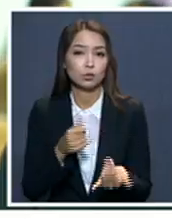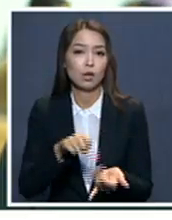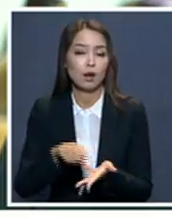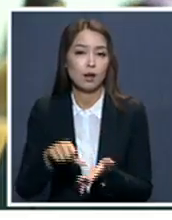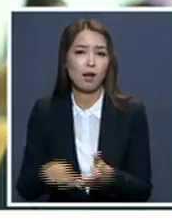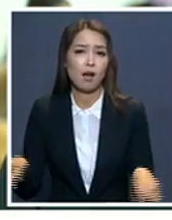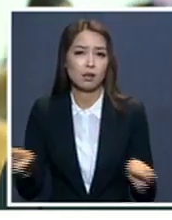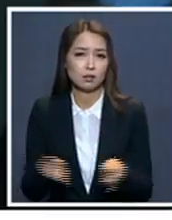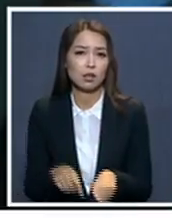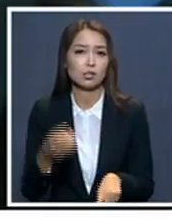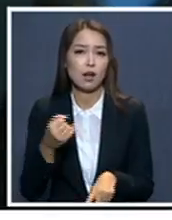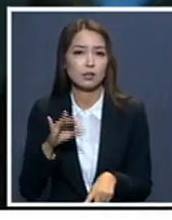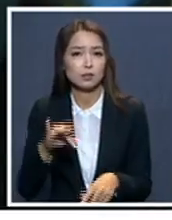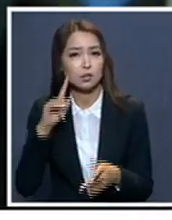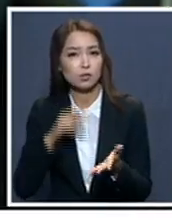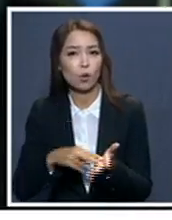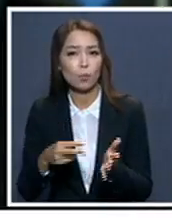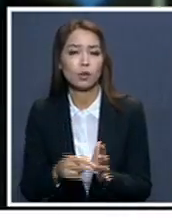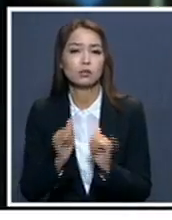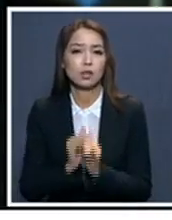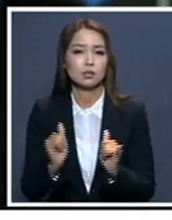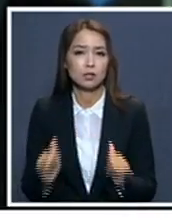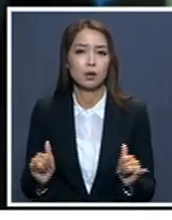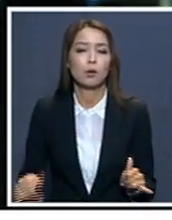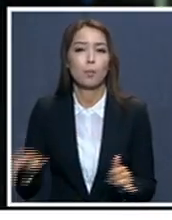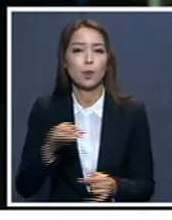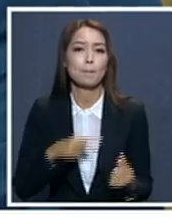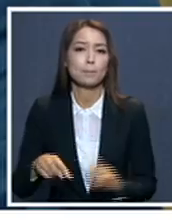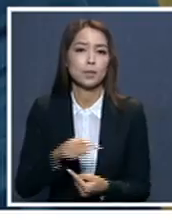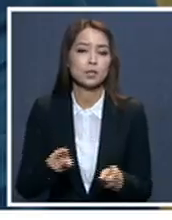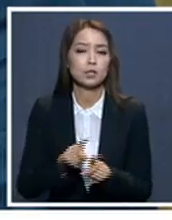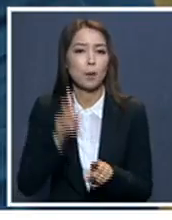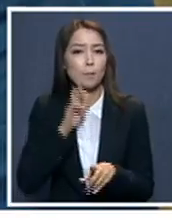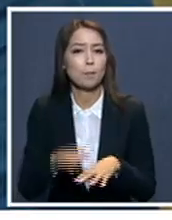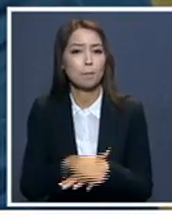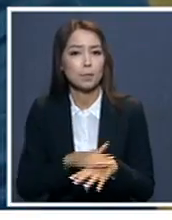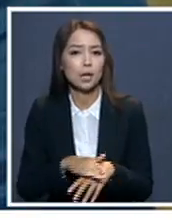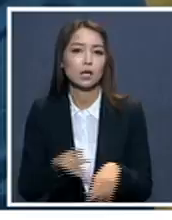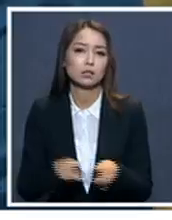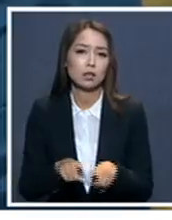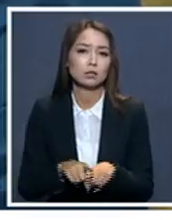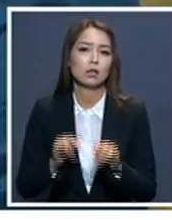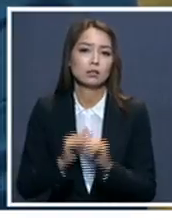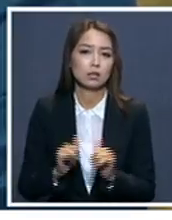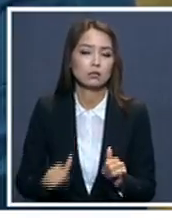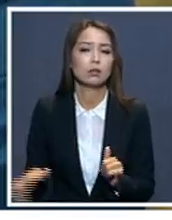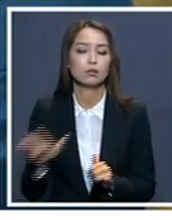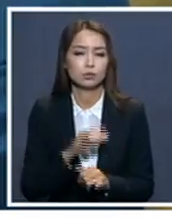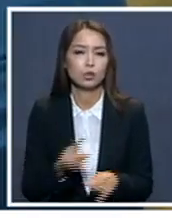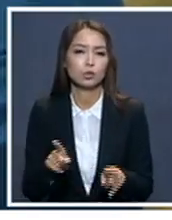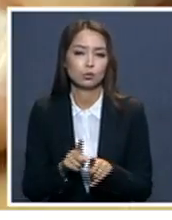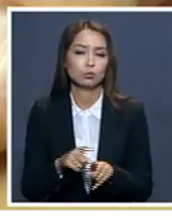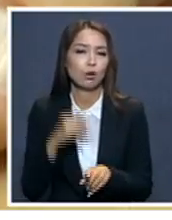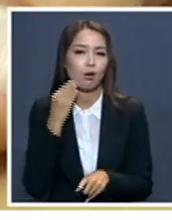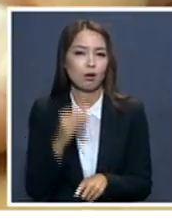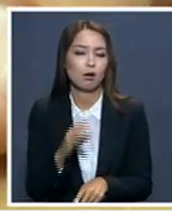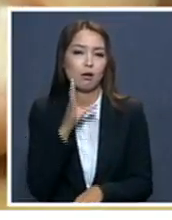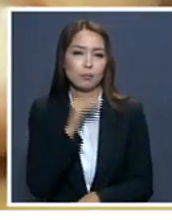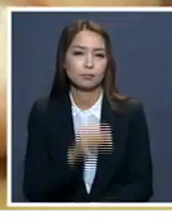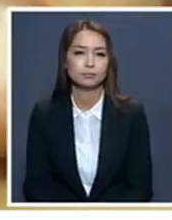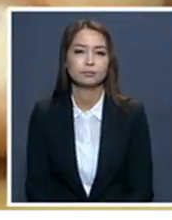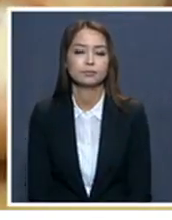осындай шаралар IT-жобаларды дамытуға серпін беріп, бизнес пен мемлекеттік сектор арасындағы ықпалдастықты нығайтады деп